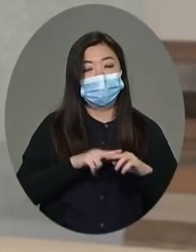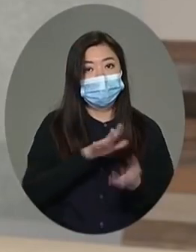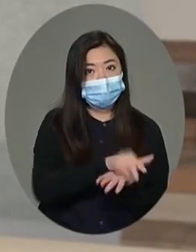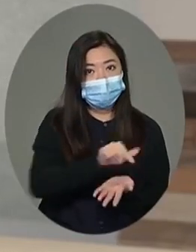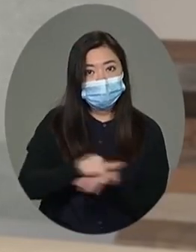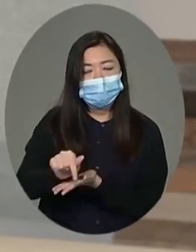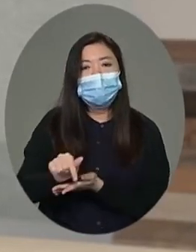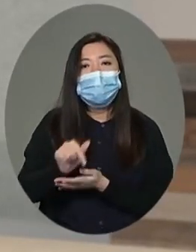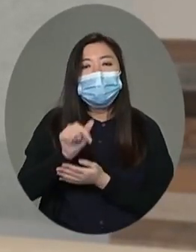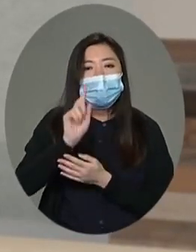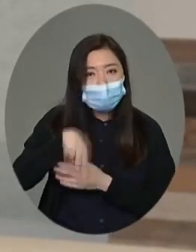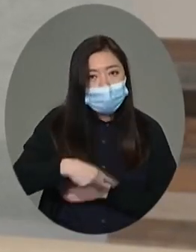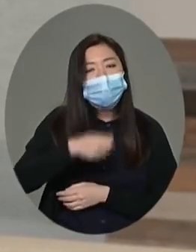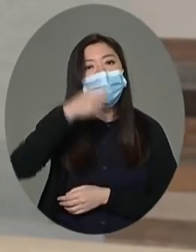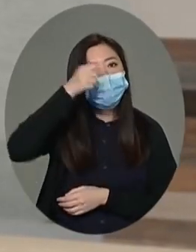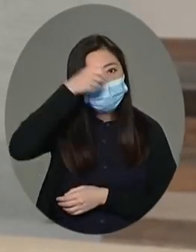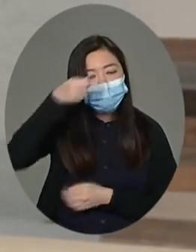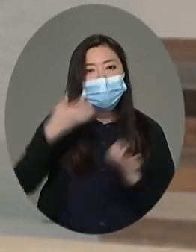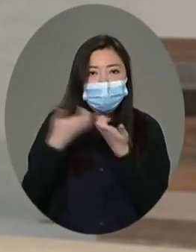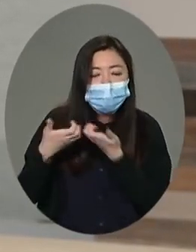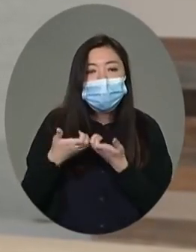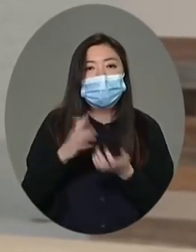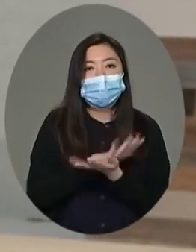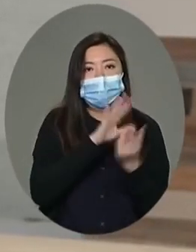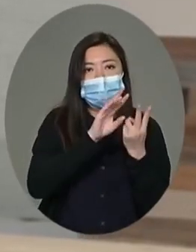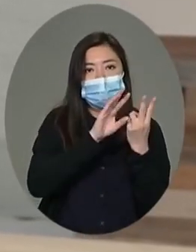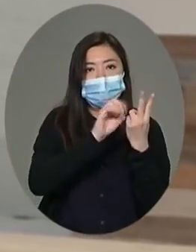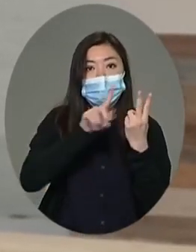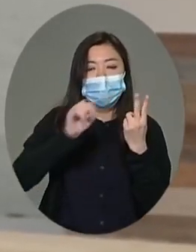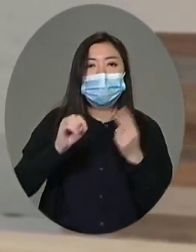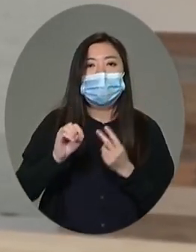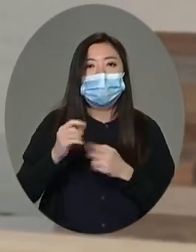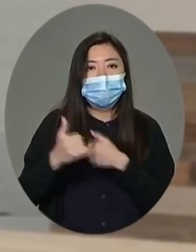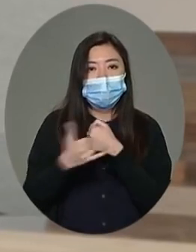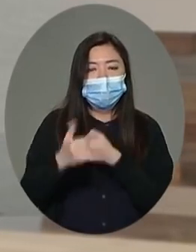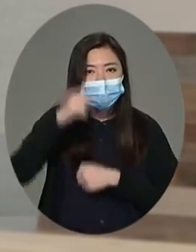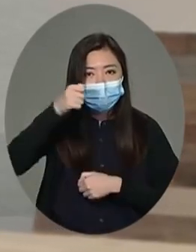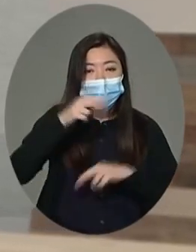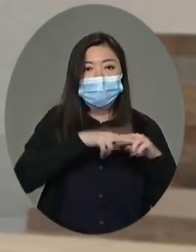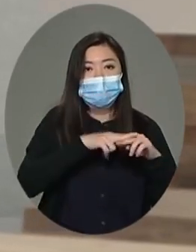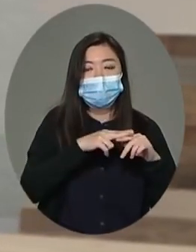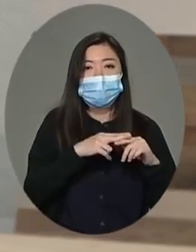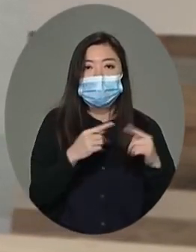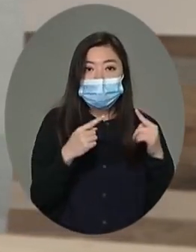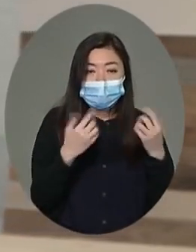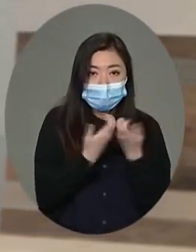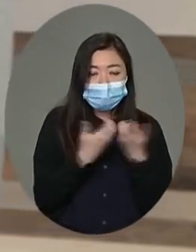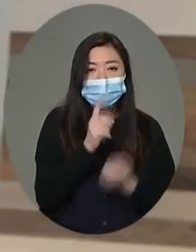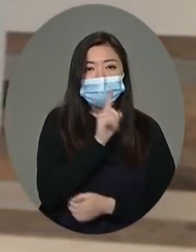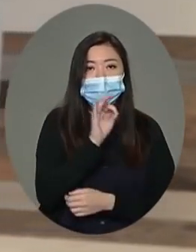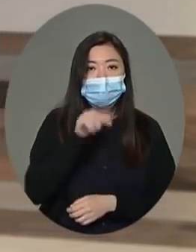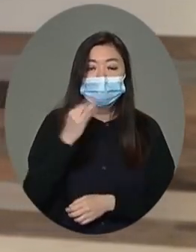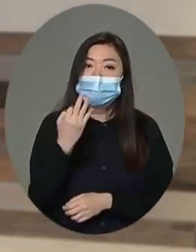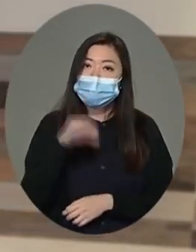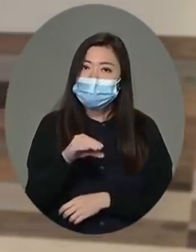中国每10年开展一次人口普查，2010年第6次普查的时候，中国人口是